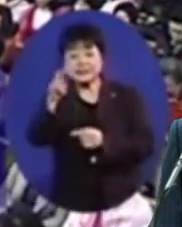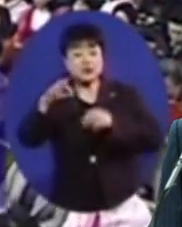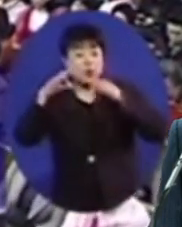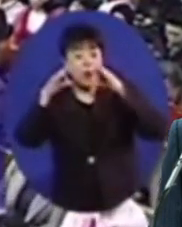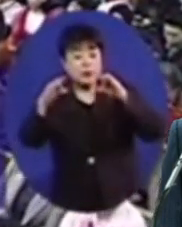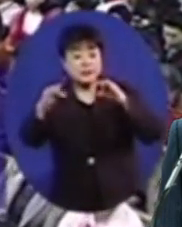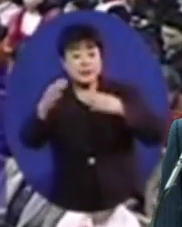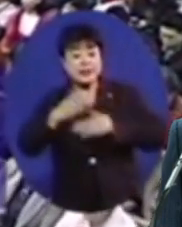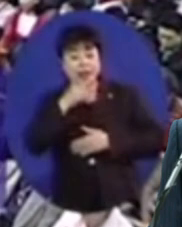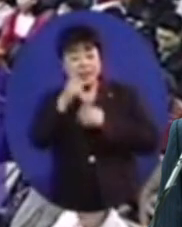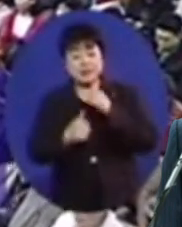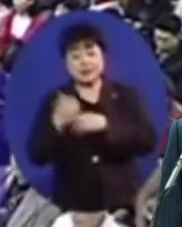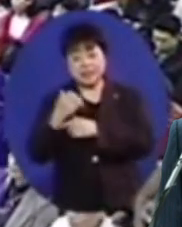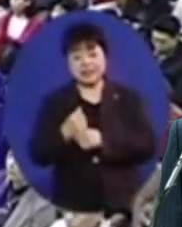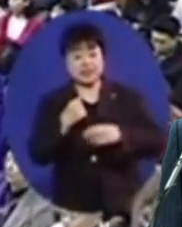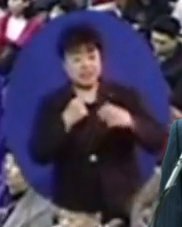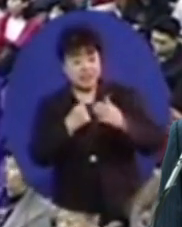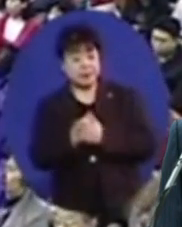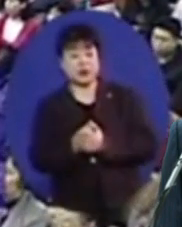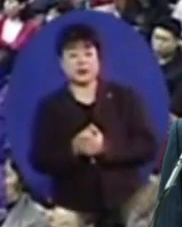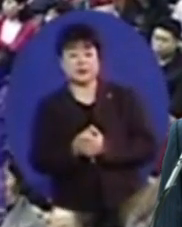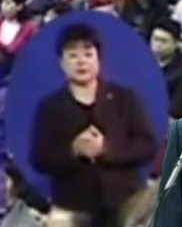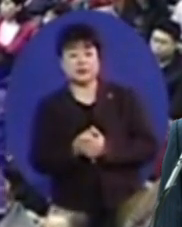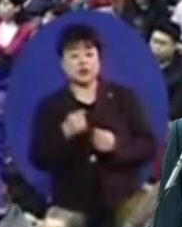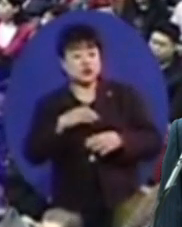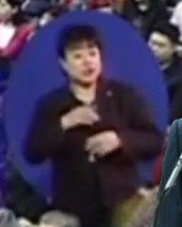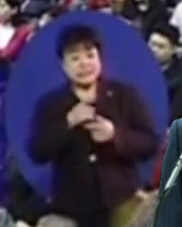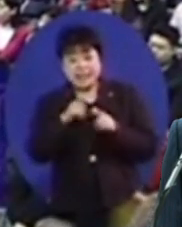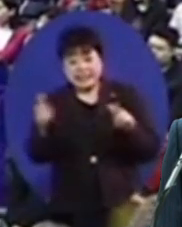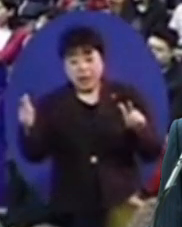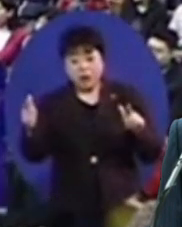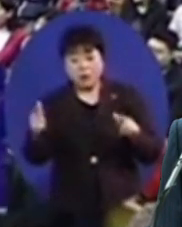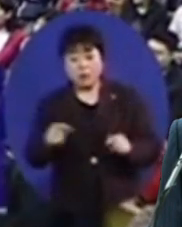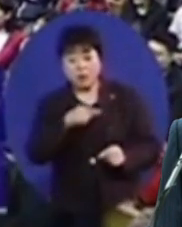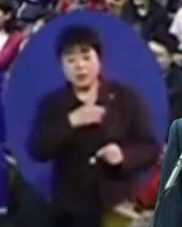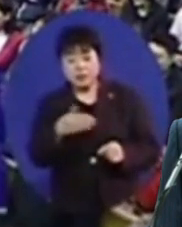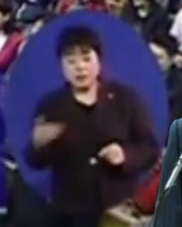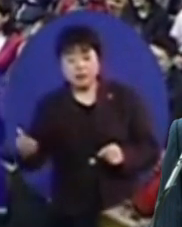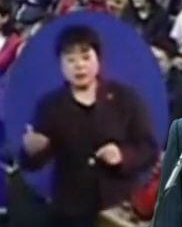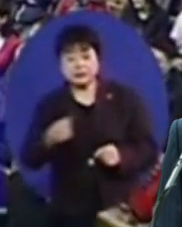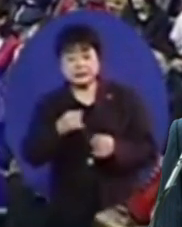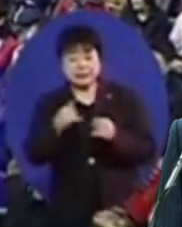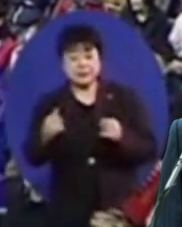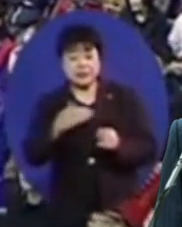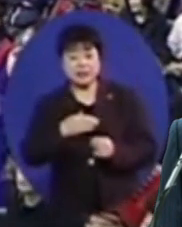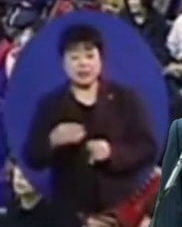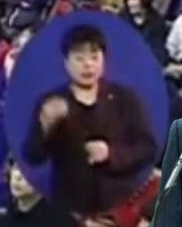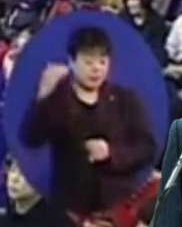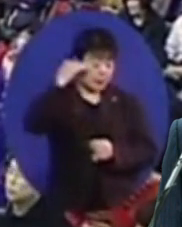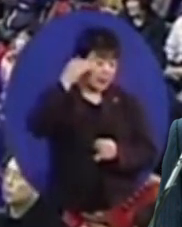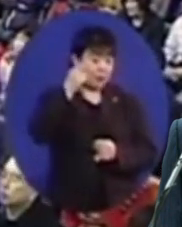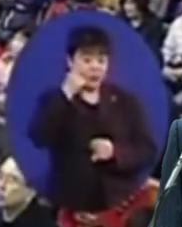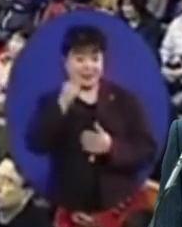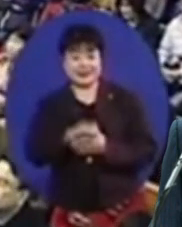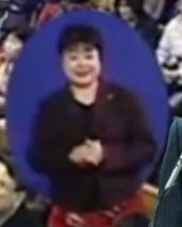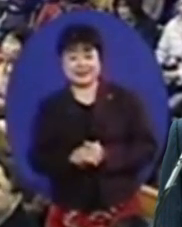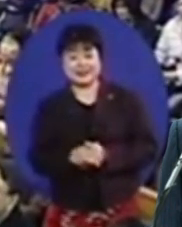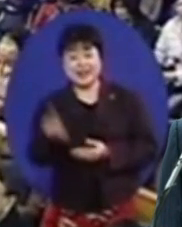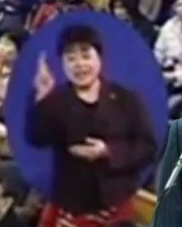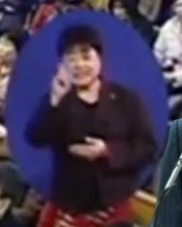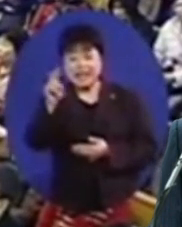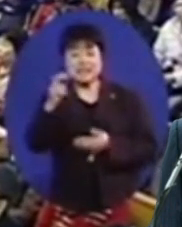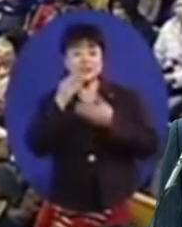찬송할지다. 내가 하나님을 의지하였은즉 두려워하지 아니하리니 혈육을 가진 사람이 내게 어찌하리까.